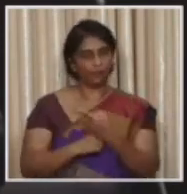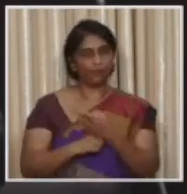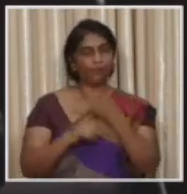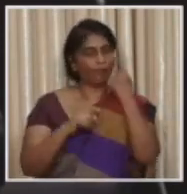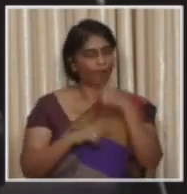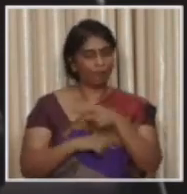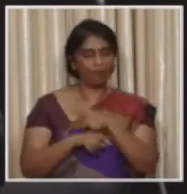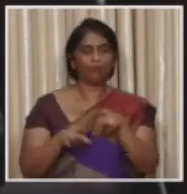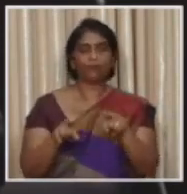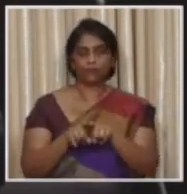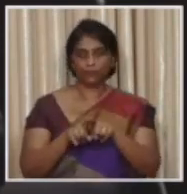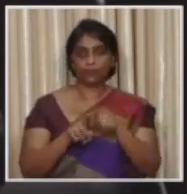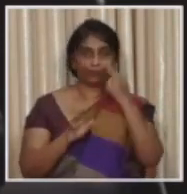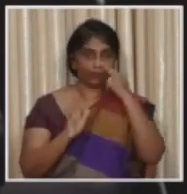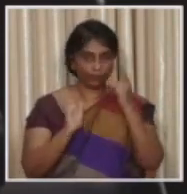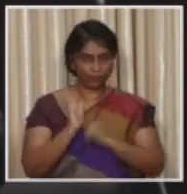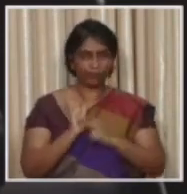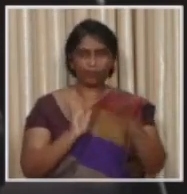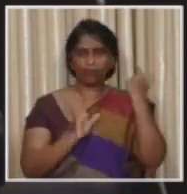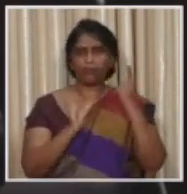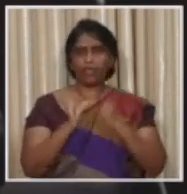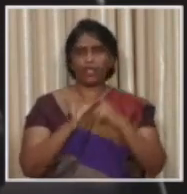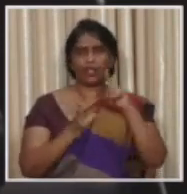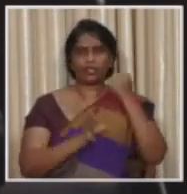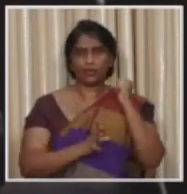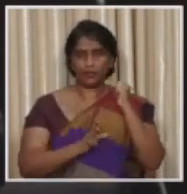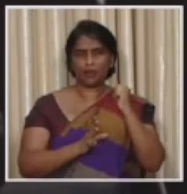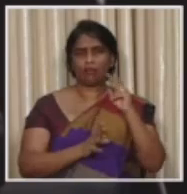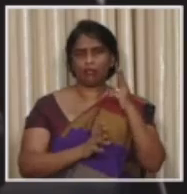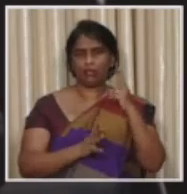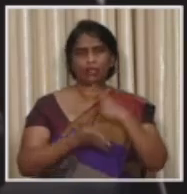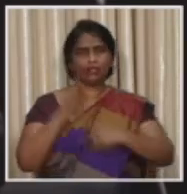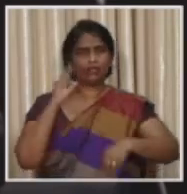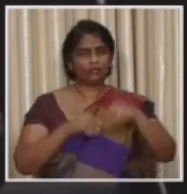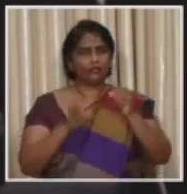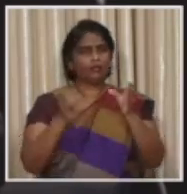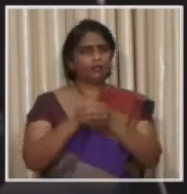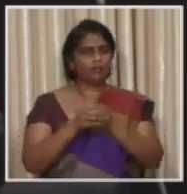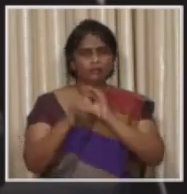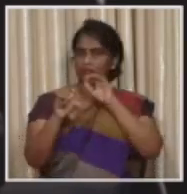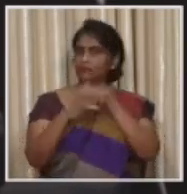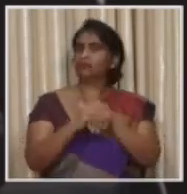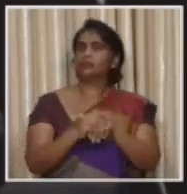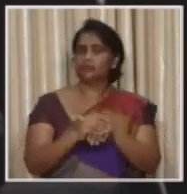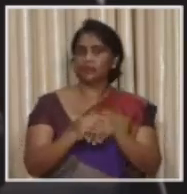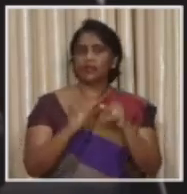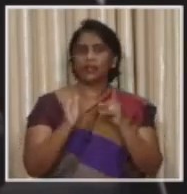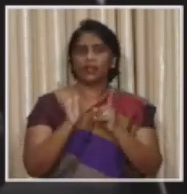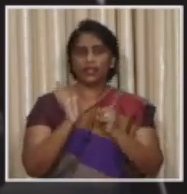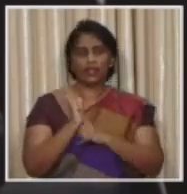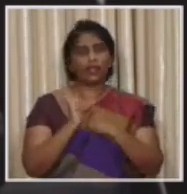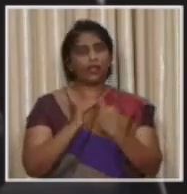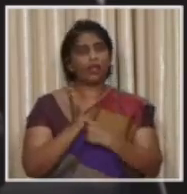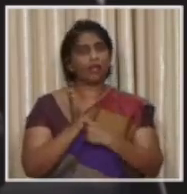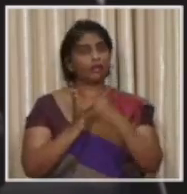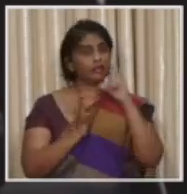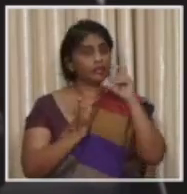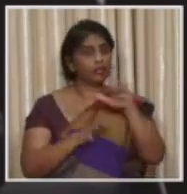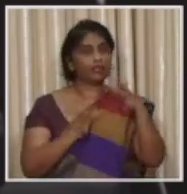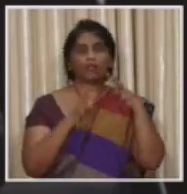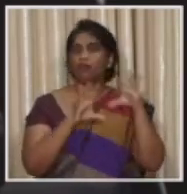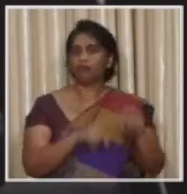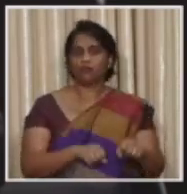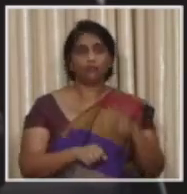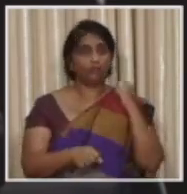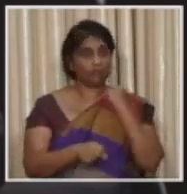නිසා දැන් මීගොමේ තියෙ පෙරද අක්කර 150 200කට වඩා දේශපාලන කණ්ඩායම සම්බන්ධ වෙලා LRC ඩෙන්ටි කල්ලක. ඉතින් මේ වැඩ